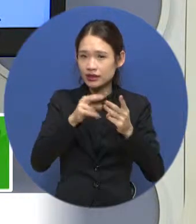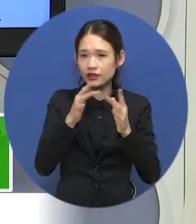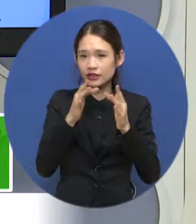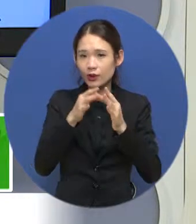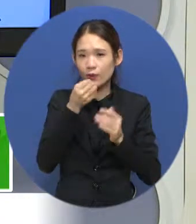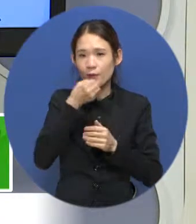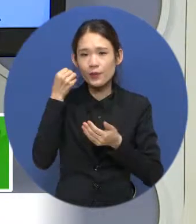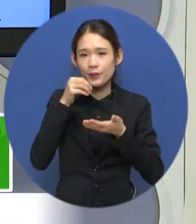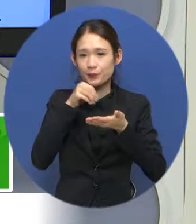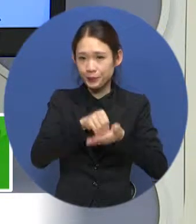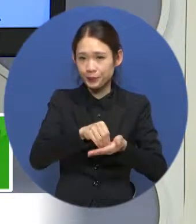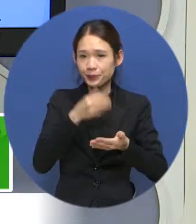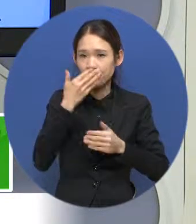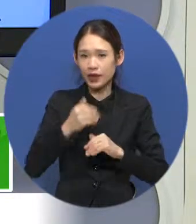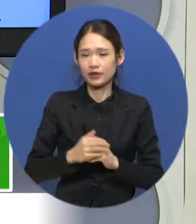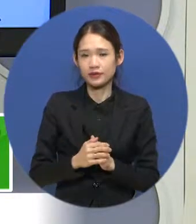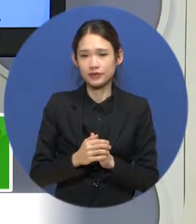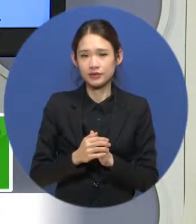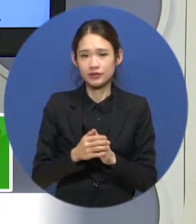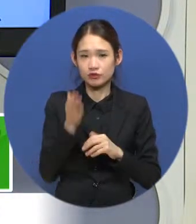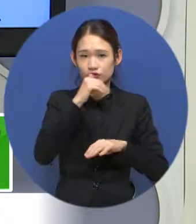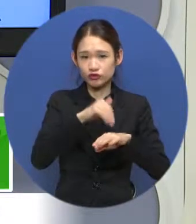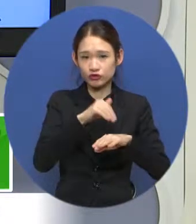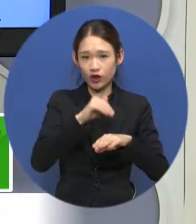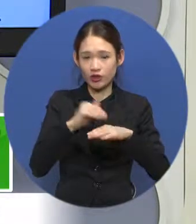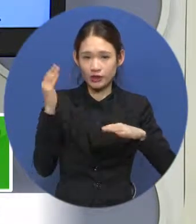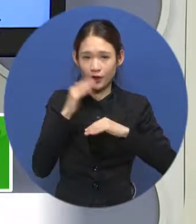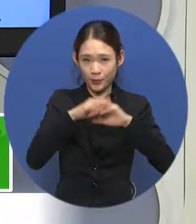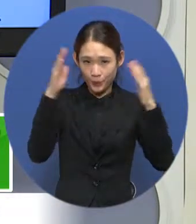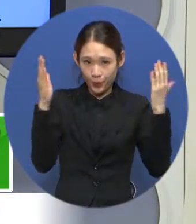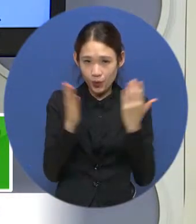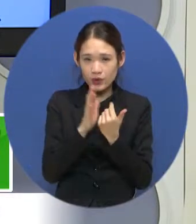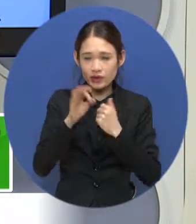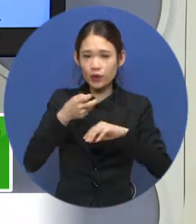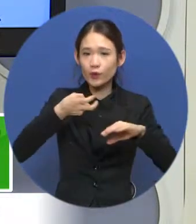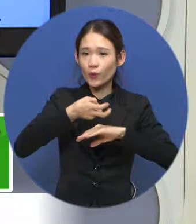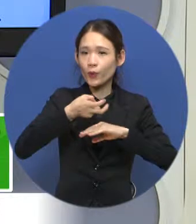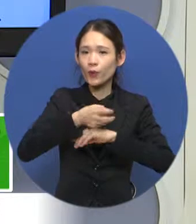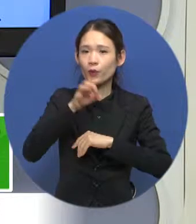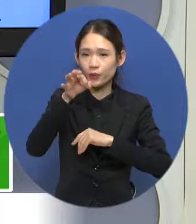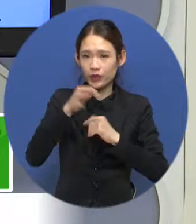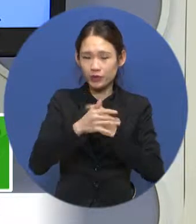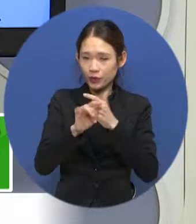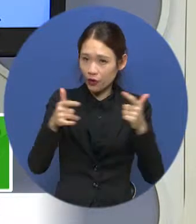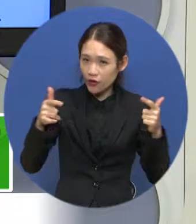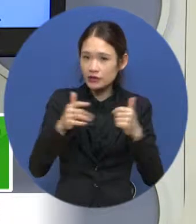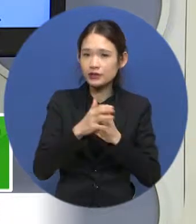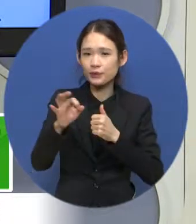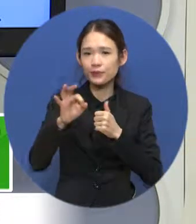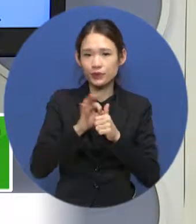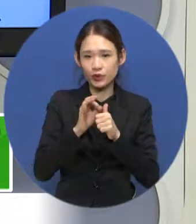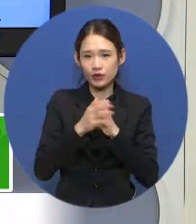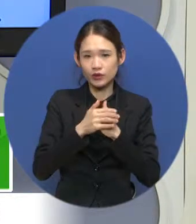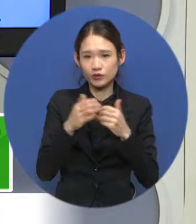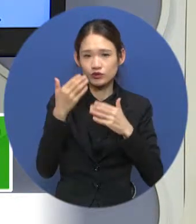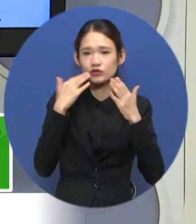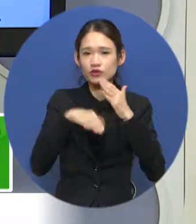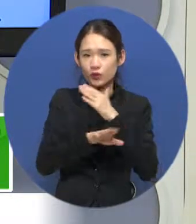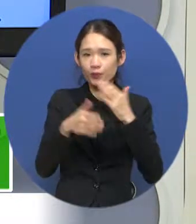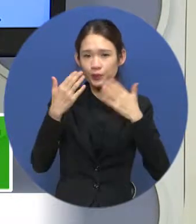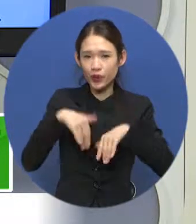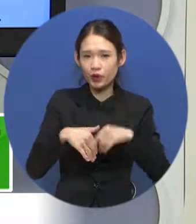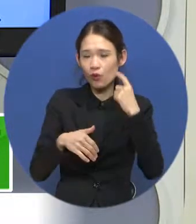신청할 수 있습니다 호현 생에게 는 비용 전에 꽈 교통비 등을 지원하고 취약계층 훈련생 에게는 뭘